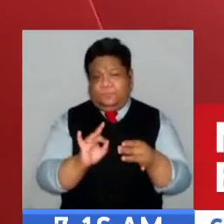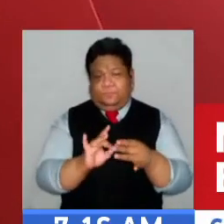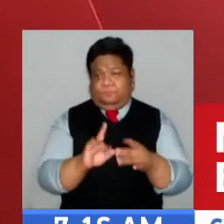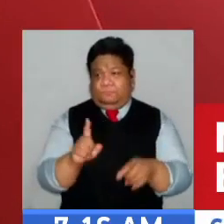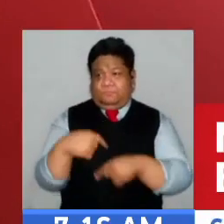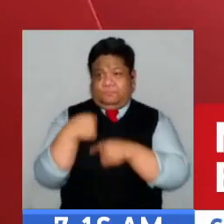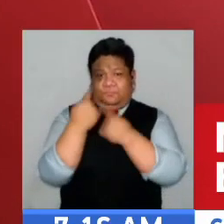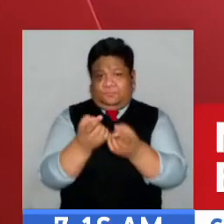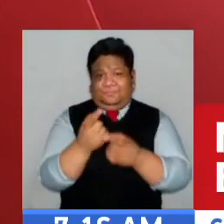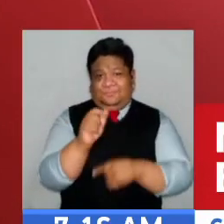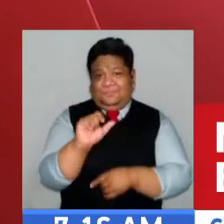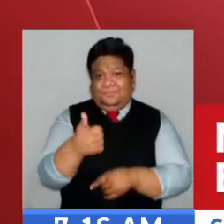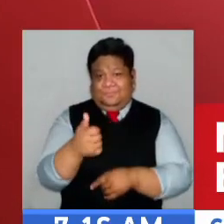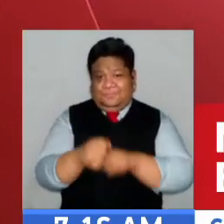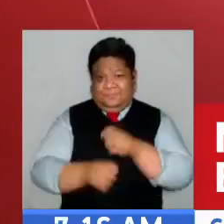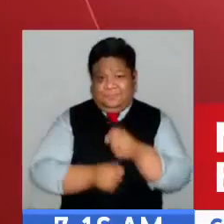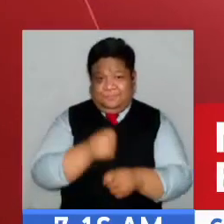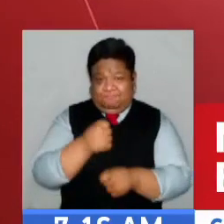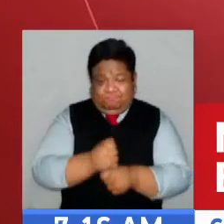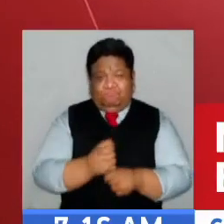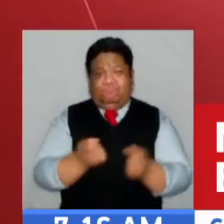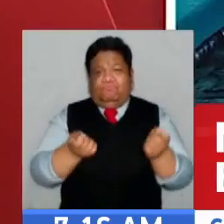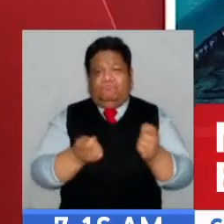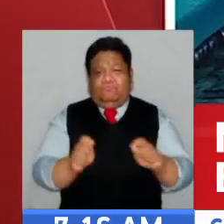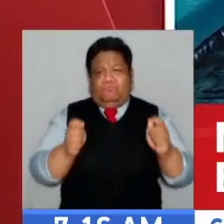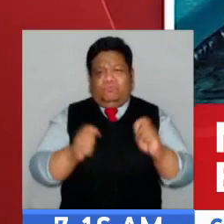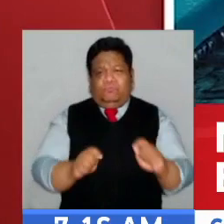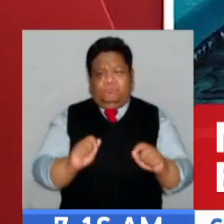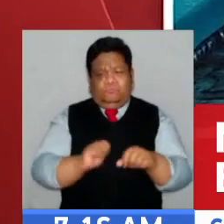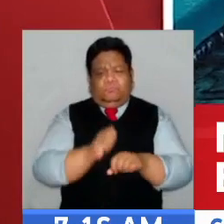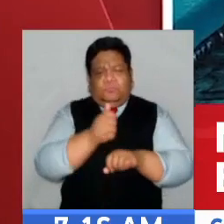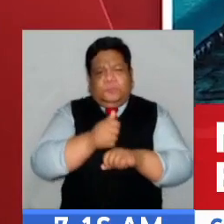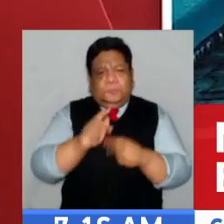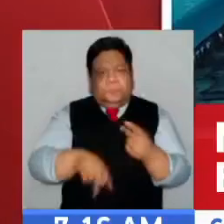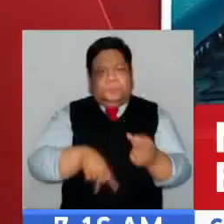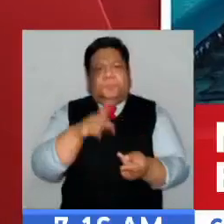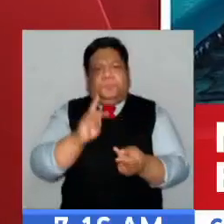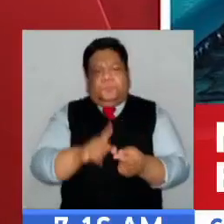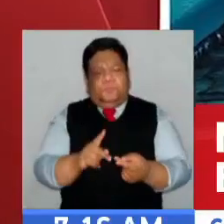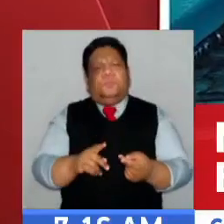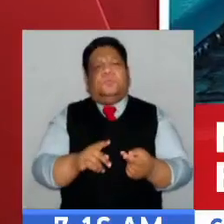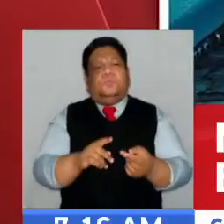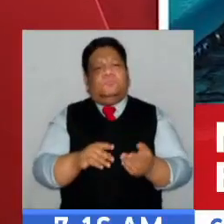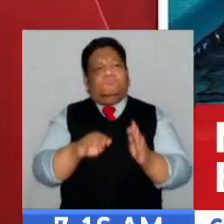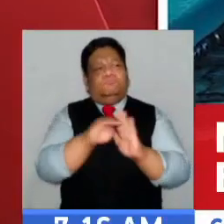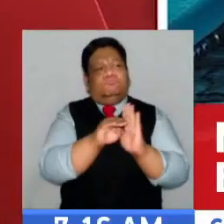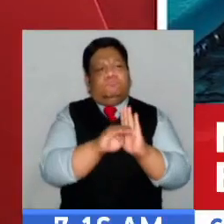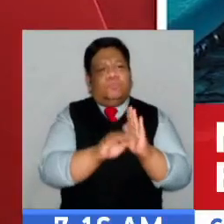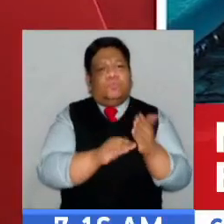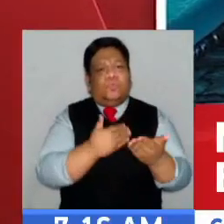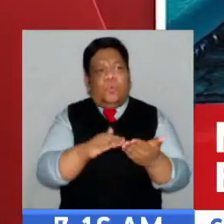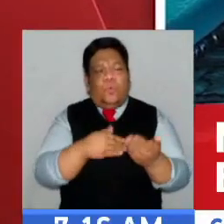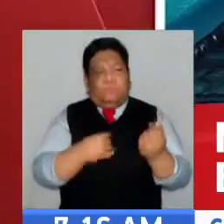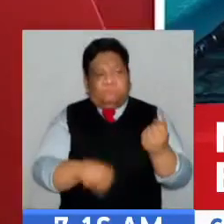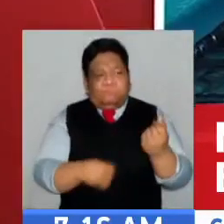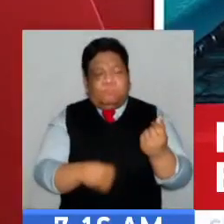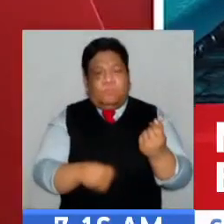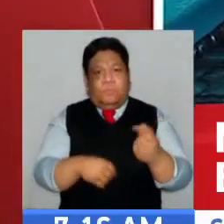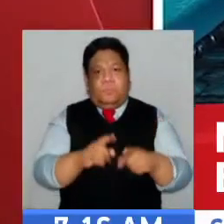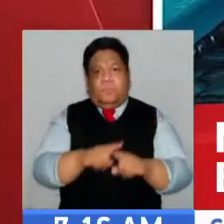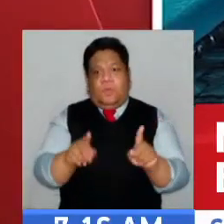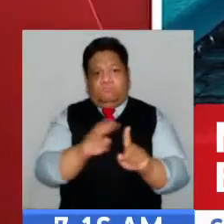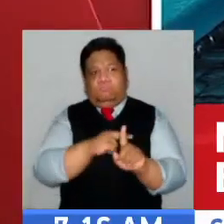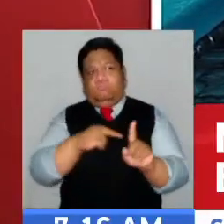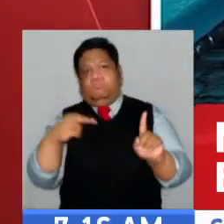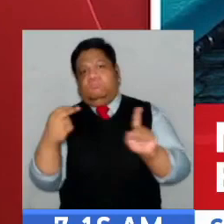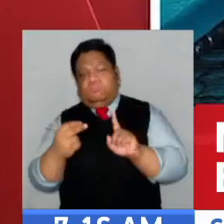niya nang sinusubukan bumuo ng isang perfect acoustic album. Pero nagbago ang perception niya sa music at arts noong 2022